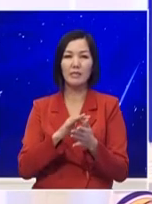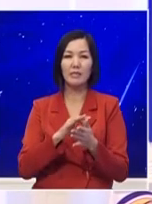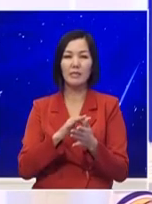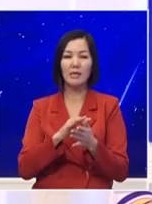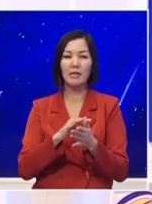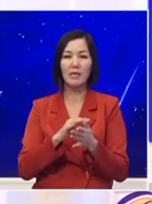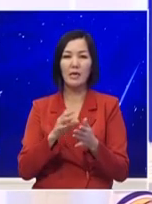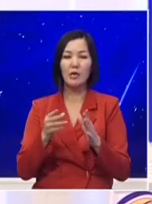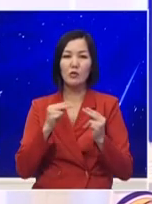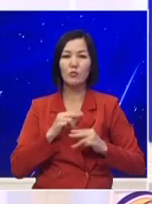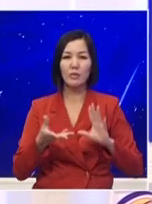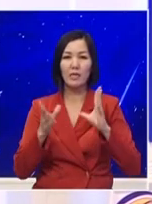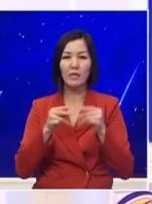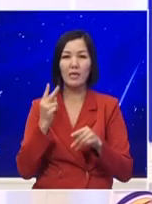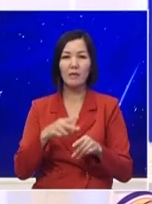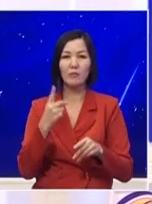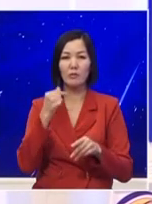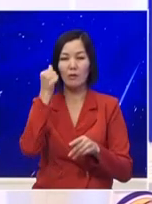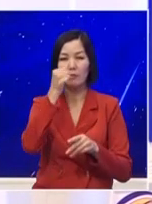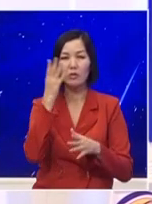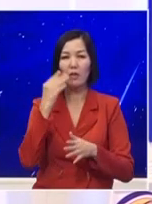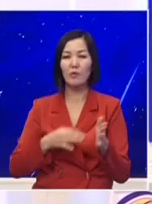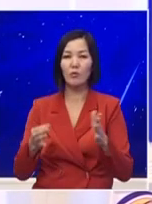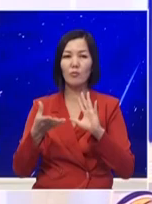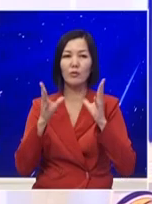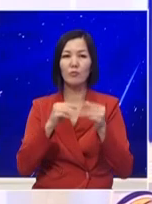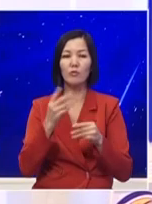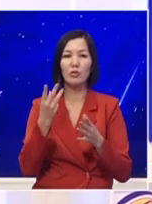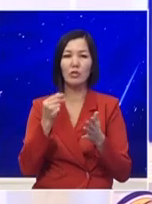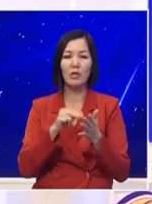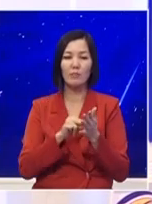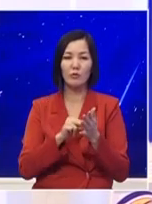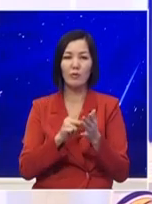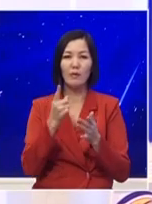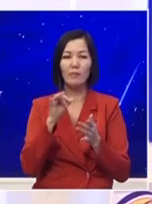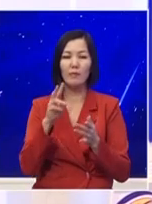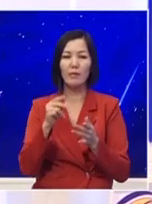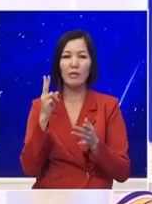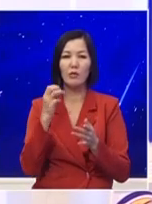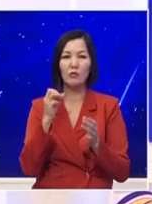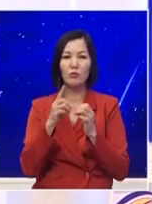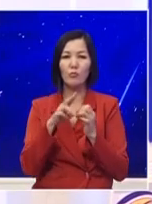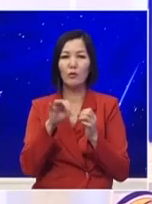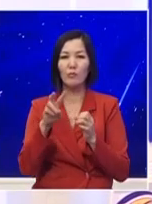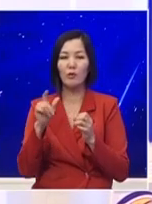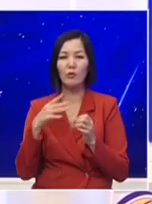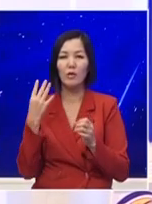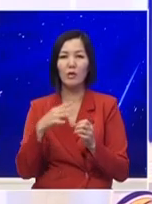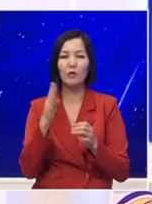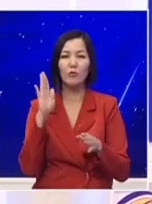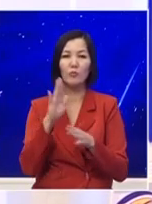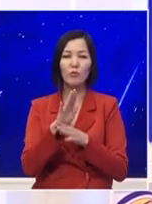жұмыстар нәтижесінде 2020 жылы Алматы облысы бойынша жалпы сома 1 миллиард 211 миллион теңгеге 44